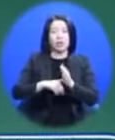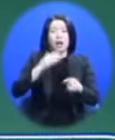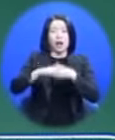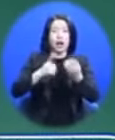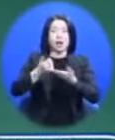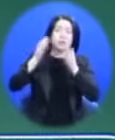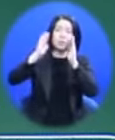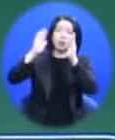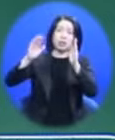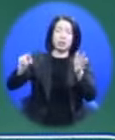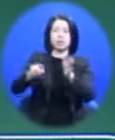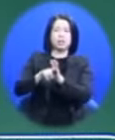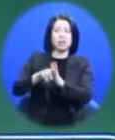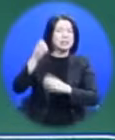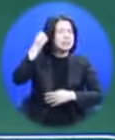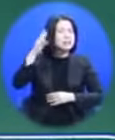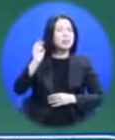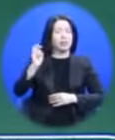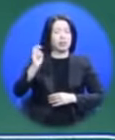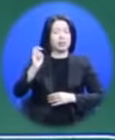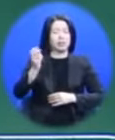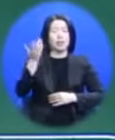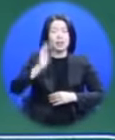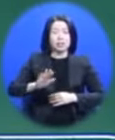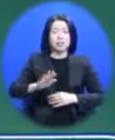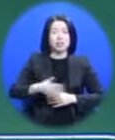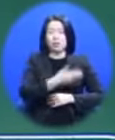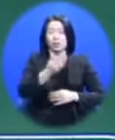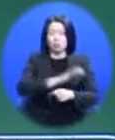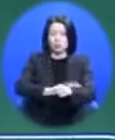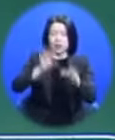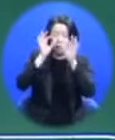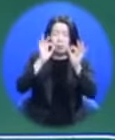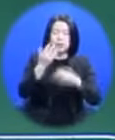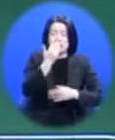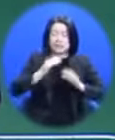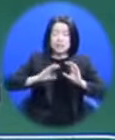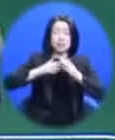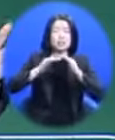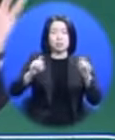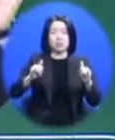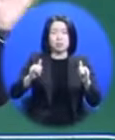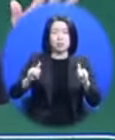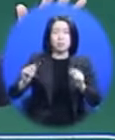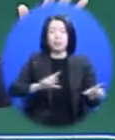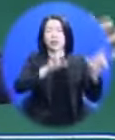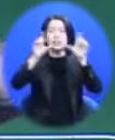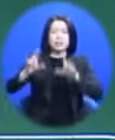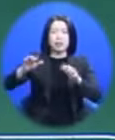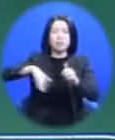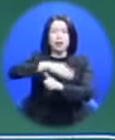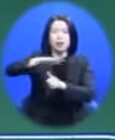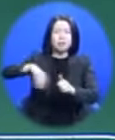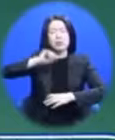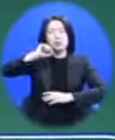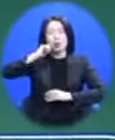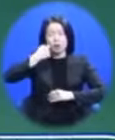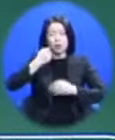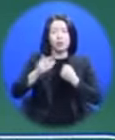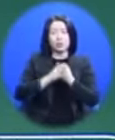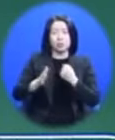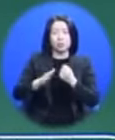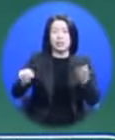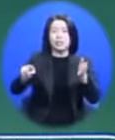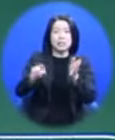신앙을 잃어버렸던 것 같아요. 근데 여러분 잘 보시면 이스라엘 백성들이 삶의 형편이 어려워서